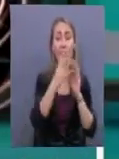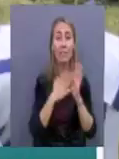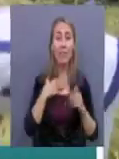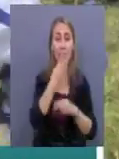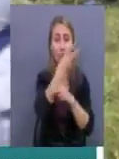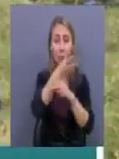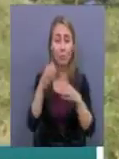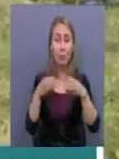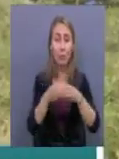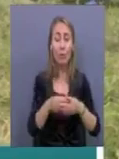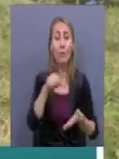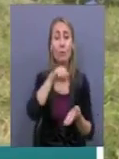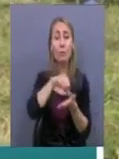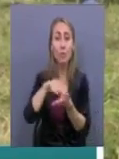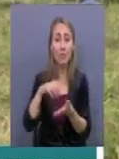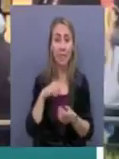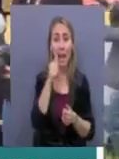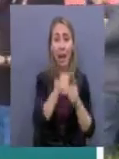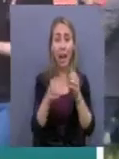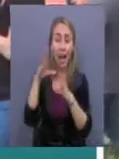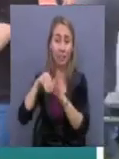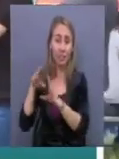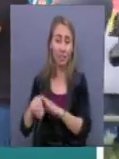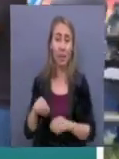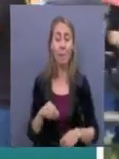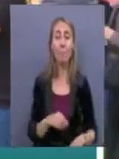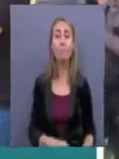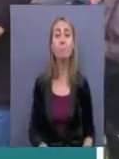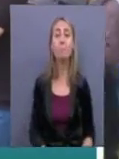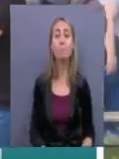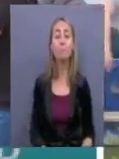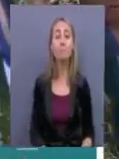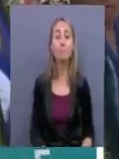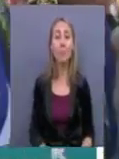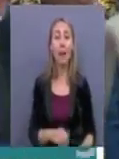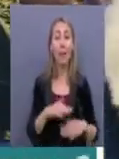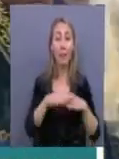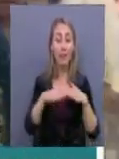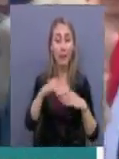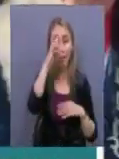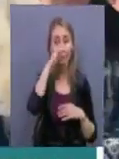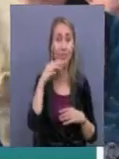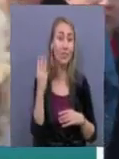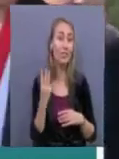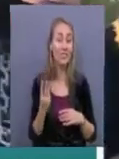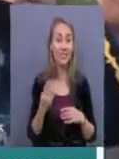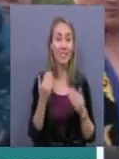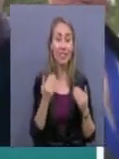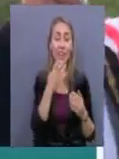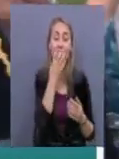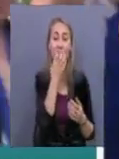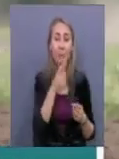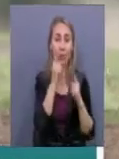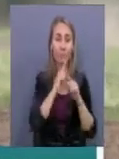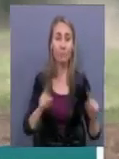қайтты. Этносаябақтың ашылуын орайластырылған мерекелік шараға 2000-ға жуық адам қатысты. Сонымен қатар жалпы жүлде қоры 600 мың